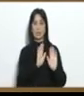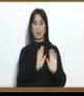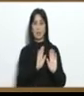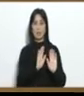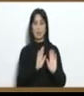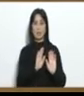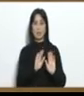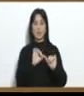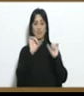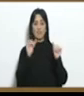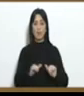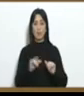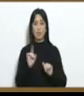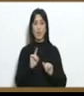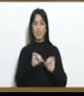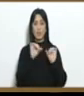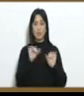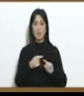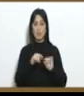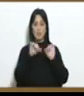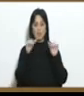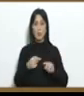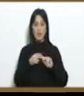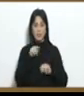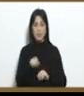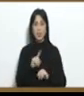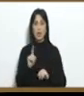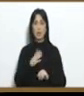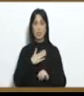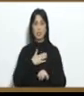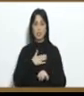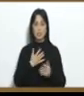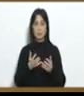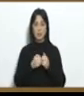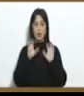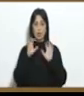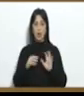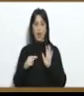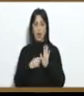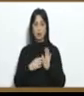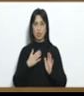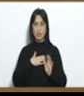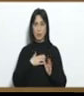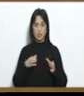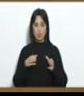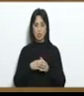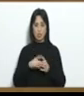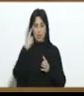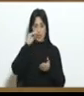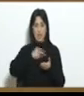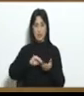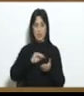და რაღაც ფორმით და ის ფორმა არის ის, რომ ჩვენ ახლა მივიღოთ კანონი, რომელიც ჩვენმა ჯგუფმა